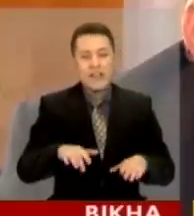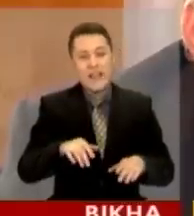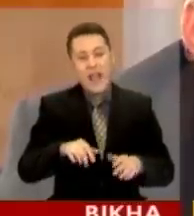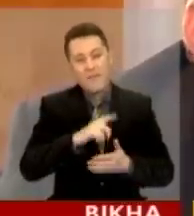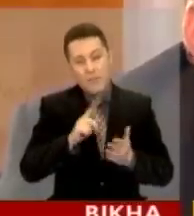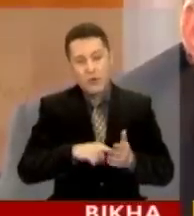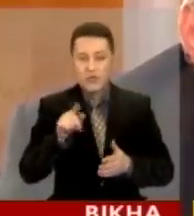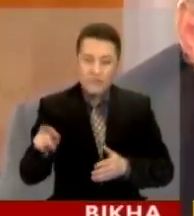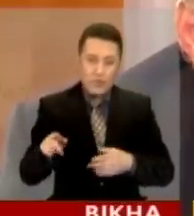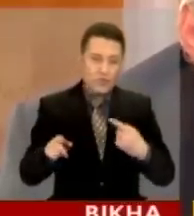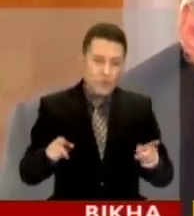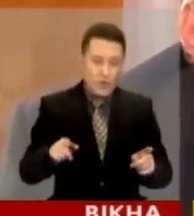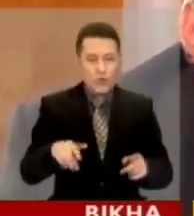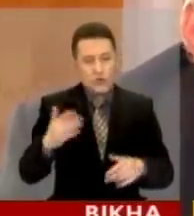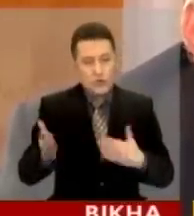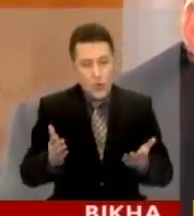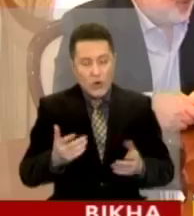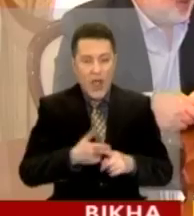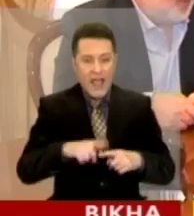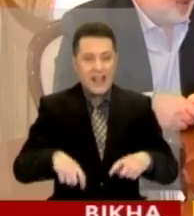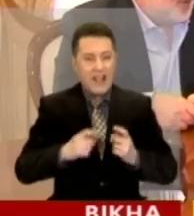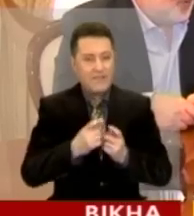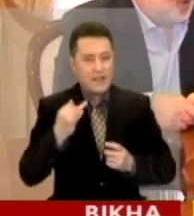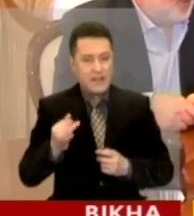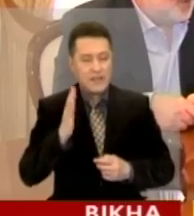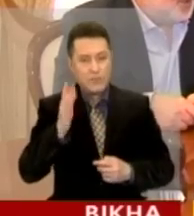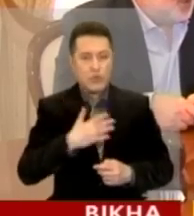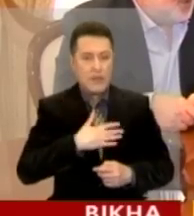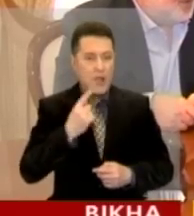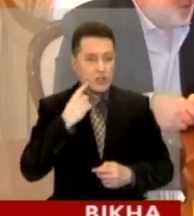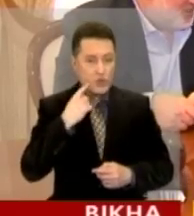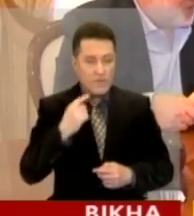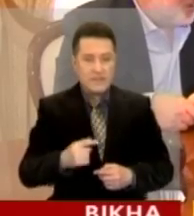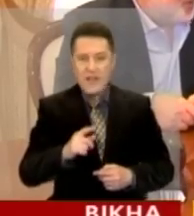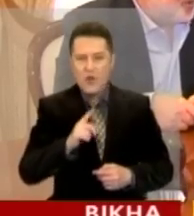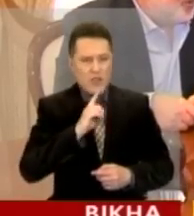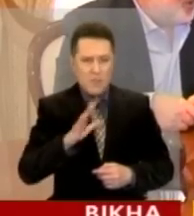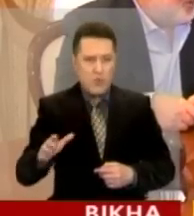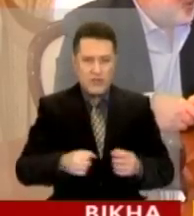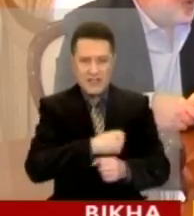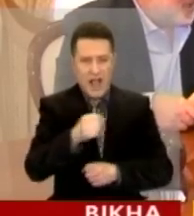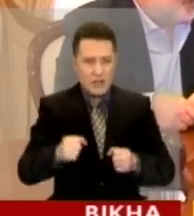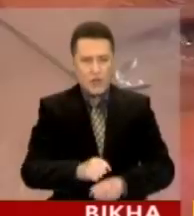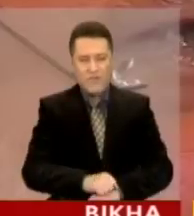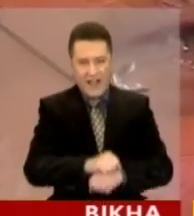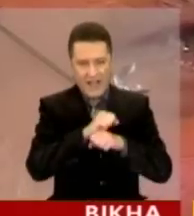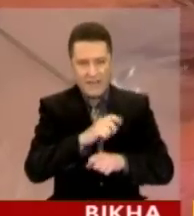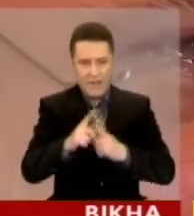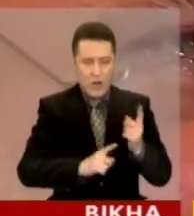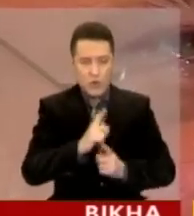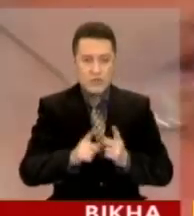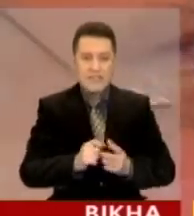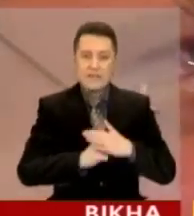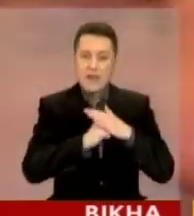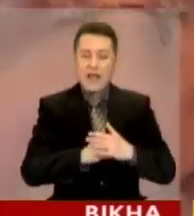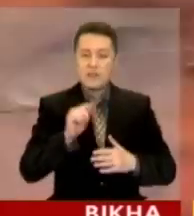сторону Но это конфликт интересов он будет оставаться на моей совести Ной очльник Не прагне кадрових революцій спиратиметься на тих хто має досвід